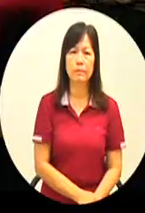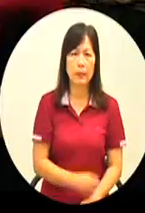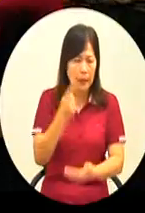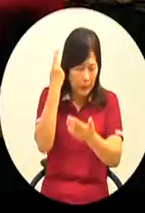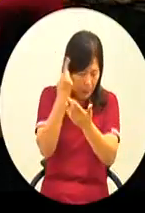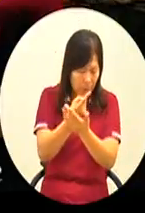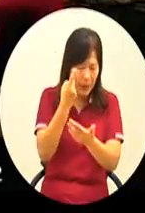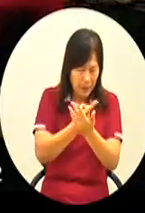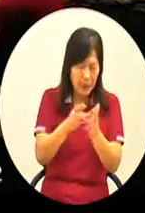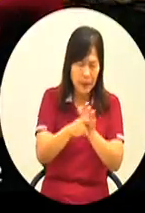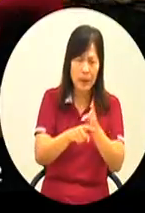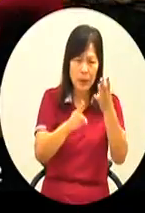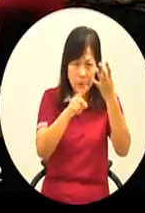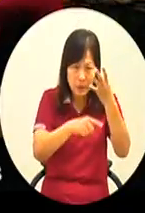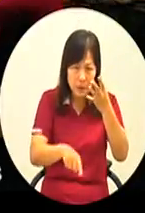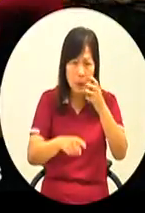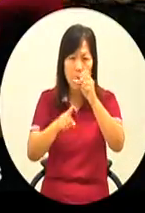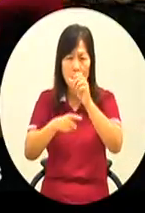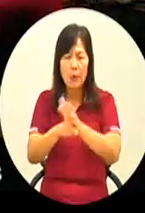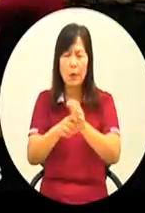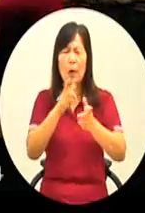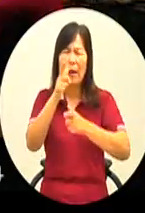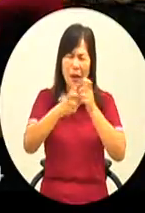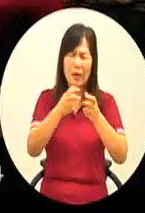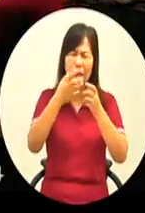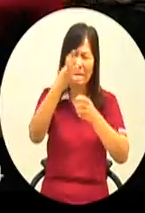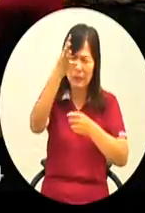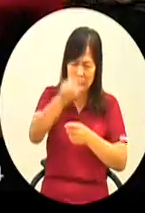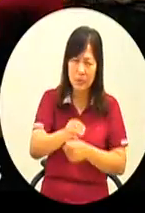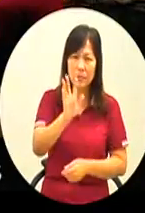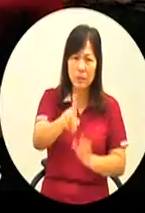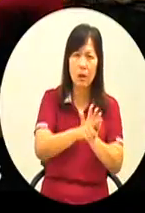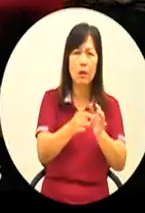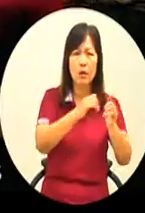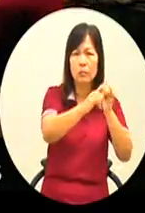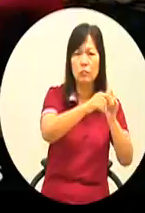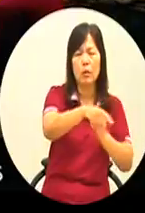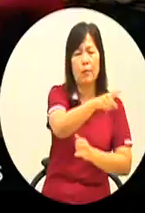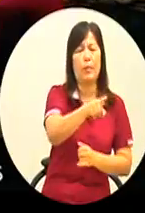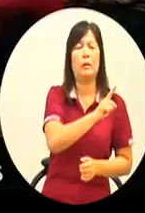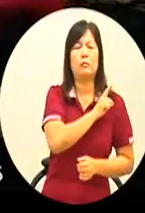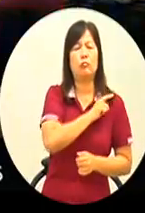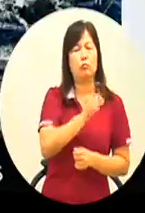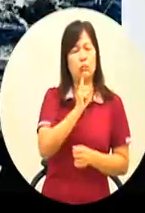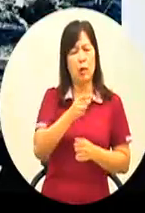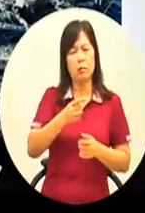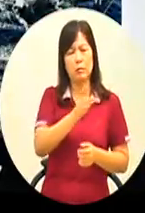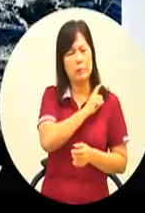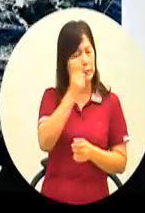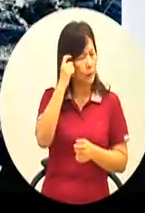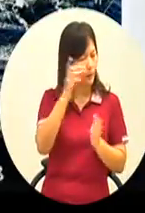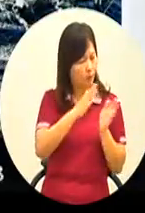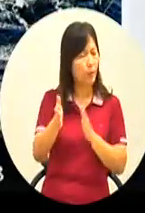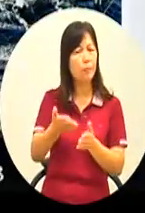每年四五万人走的，我这边喊了多少次，百姓只好自救。你看